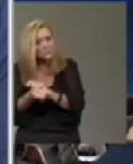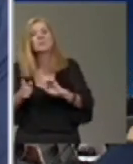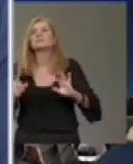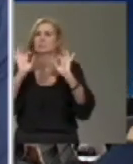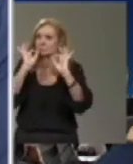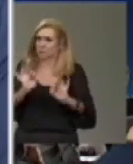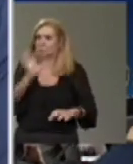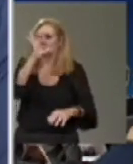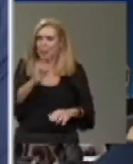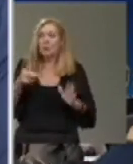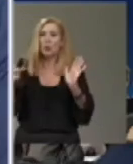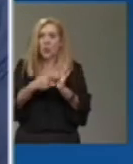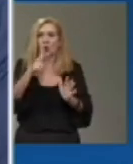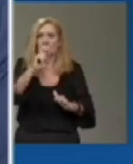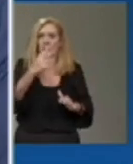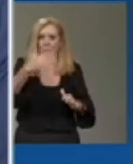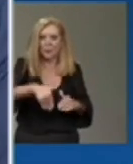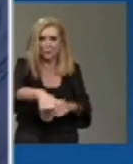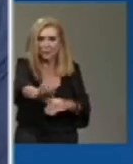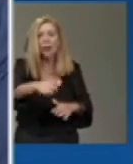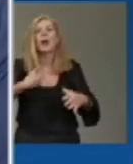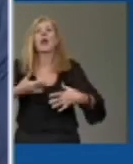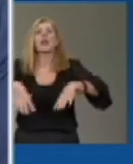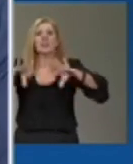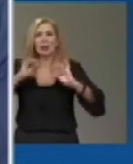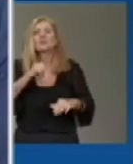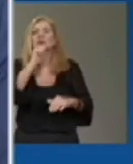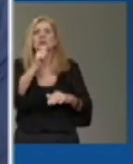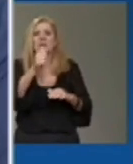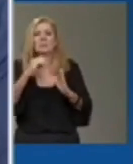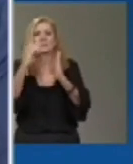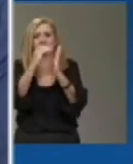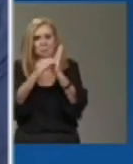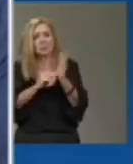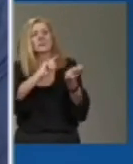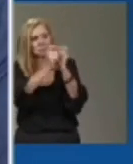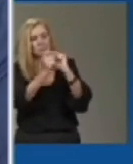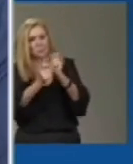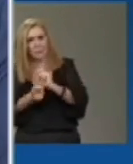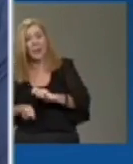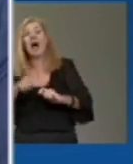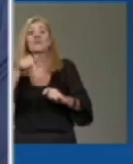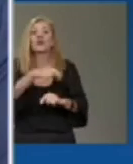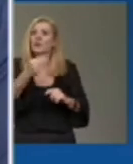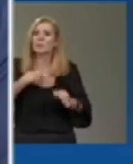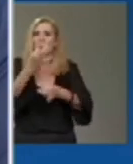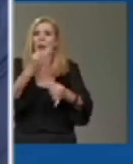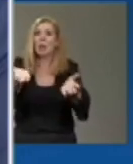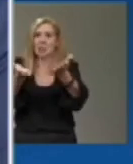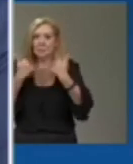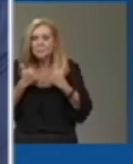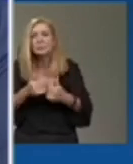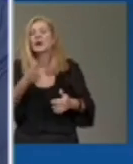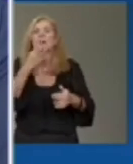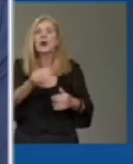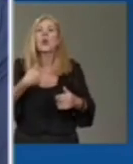πραγματικότητα όσο δεν γκαι το ν εξίσου των μισθών κύριε πανταζή για να τελειώσω με αυτό ε η